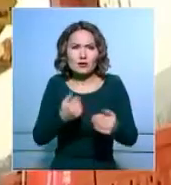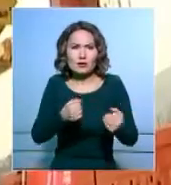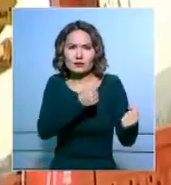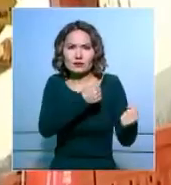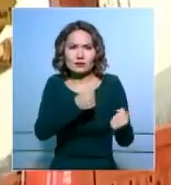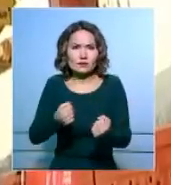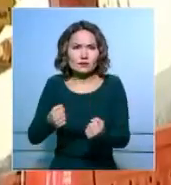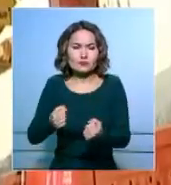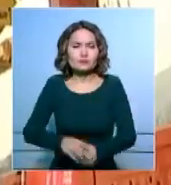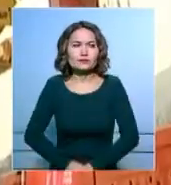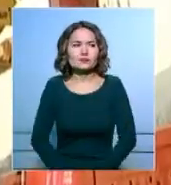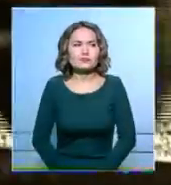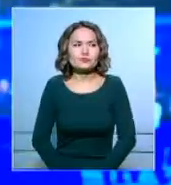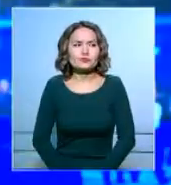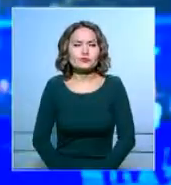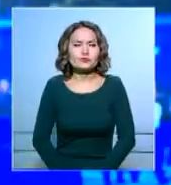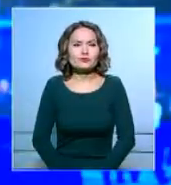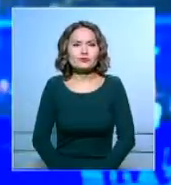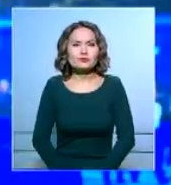тоқтатқан.